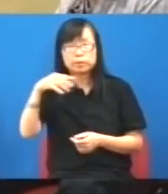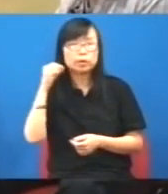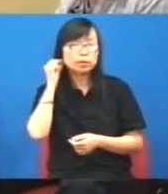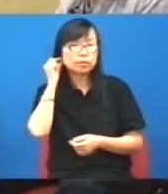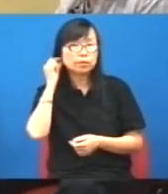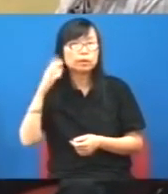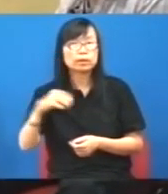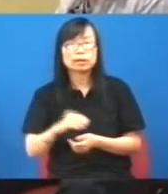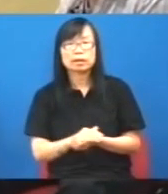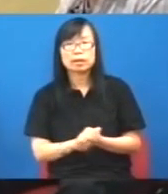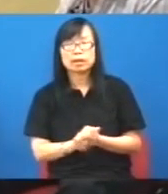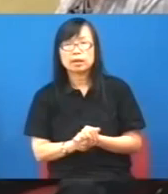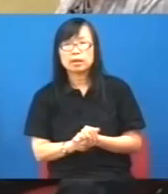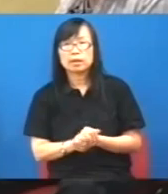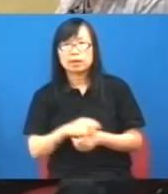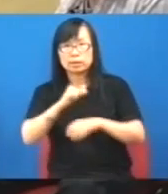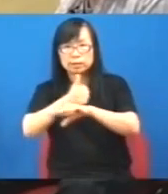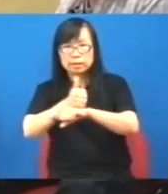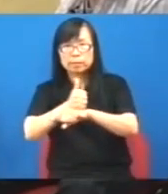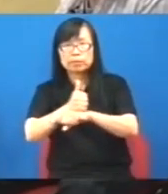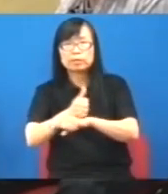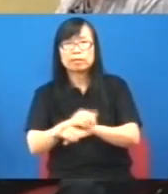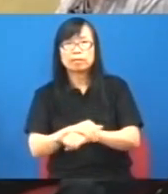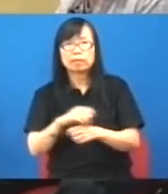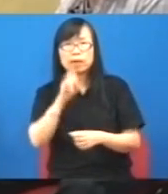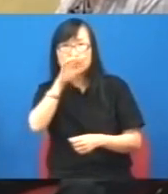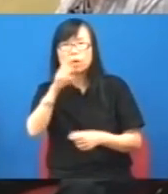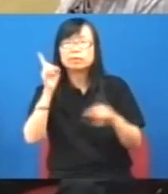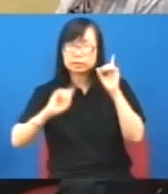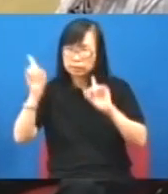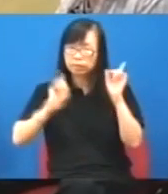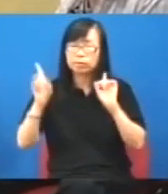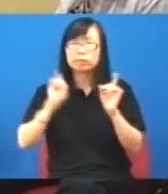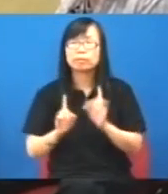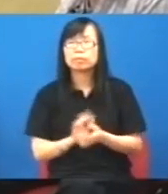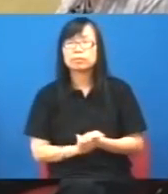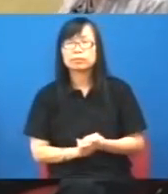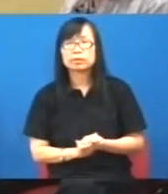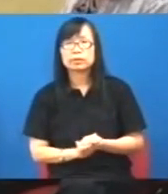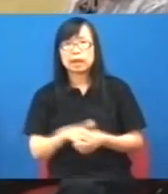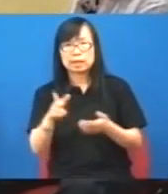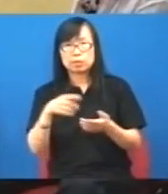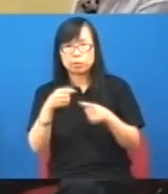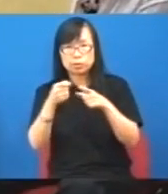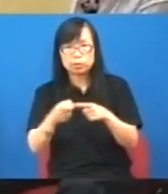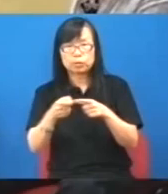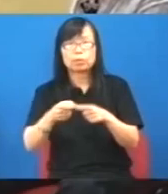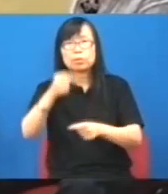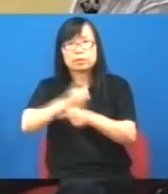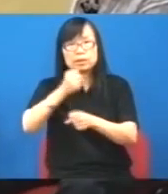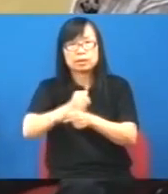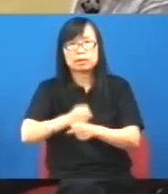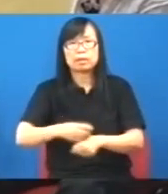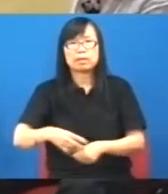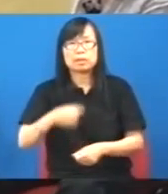一個基本法委員會嘅副主任，你都有言論自由，但係你要為你嗰個公職嘅權